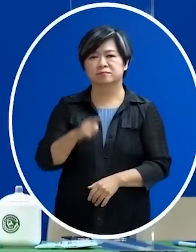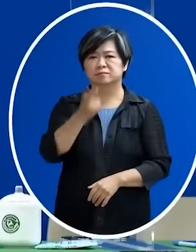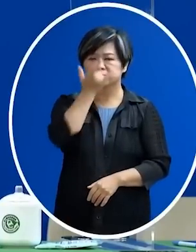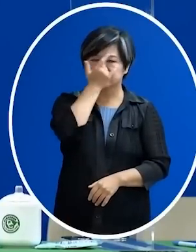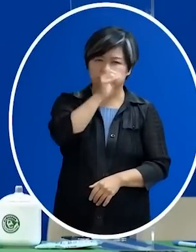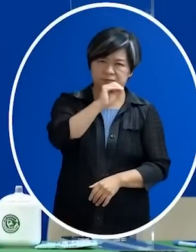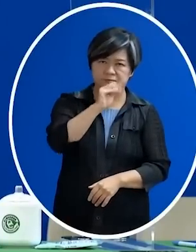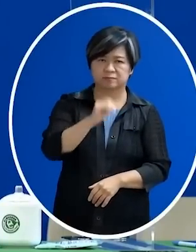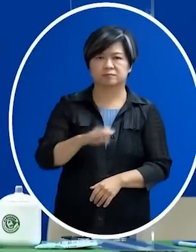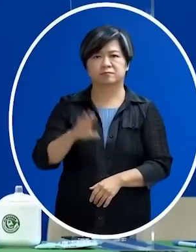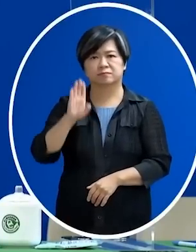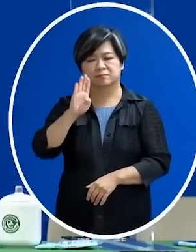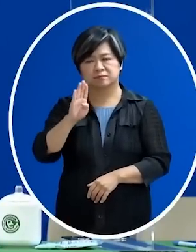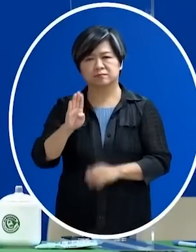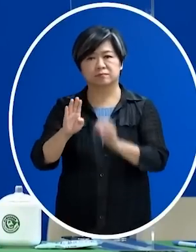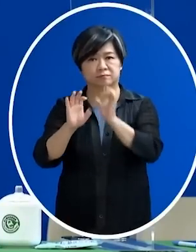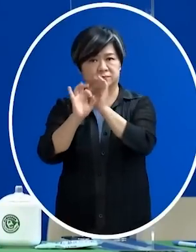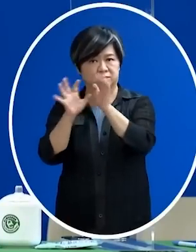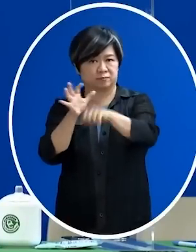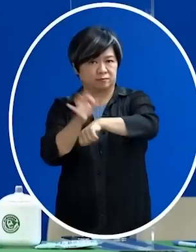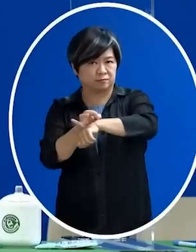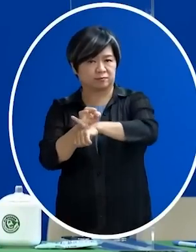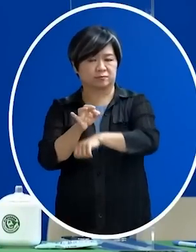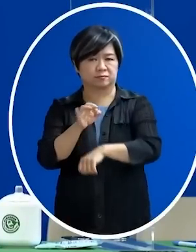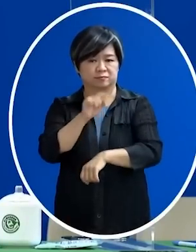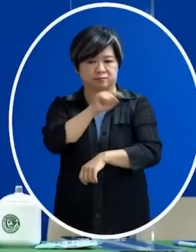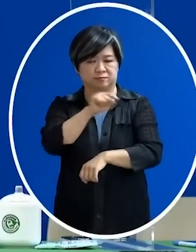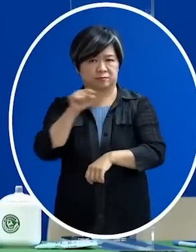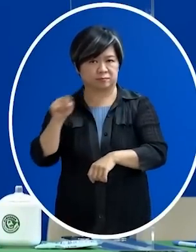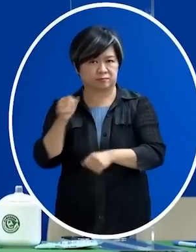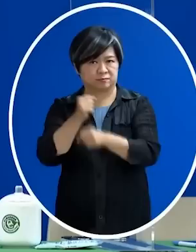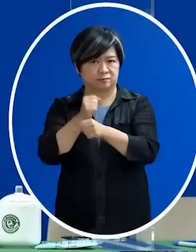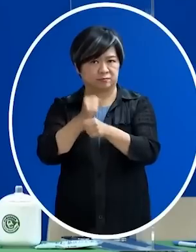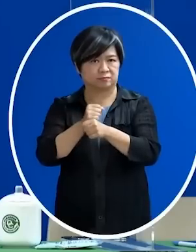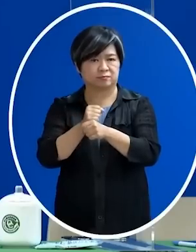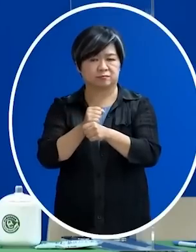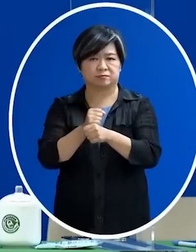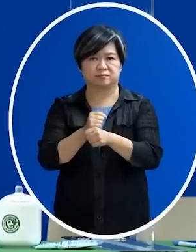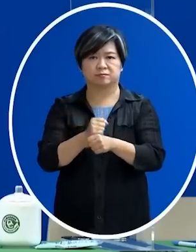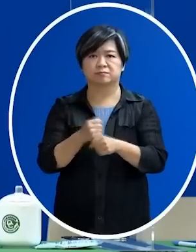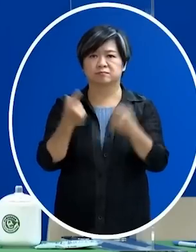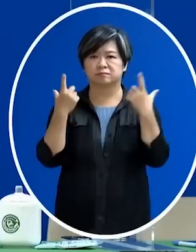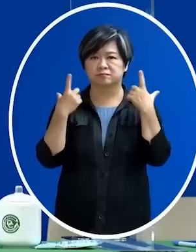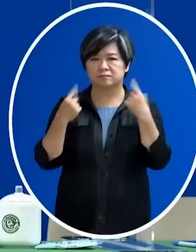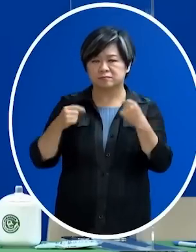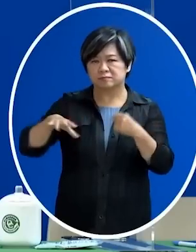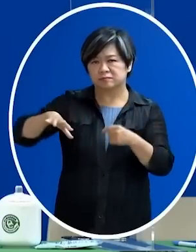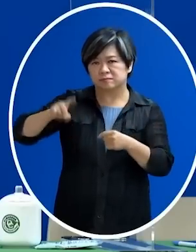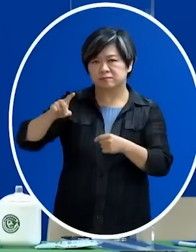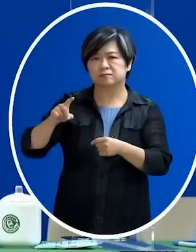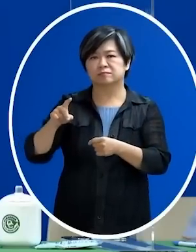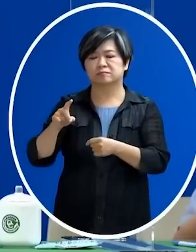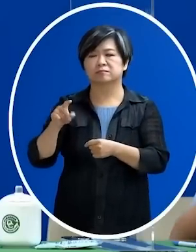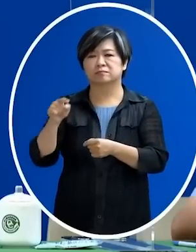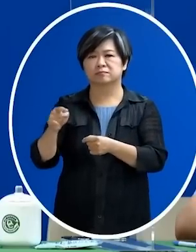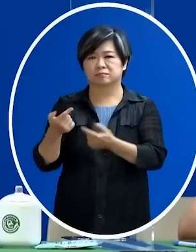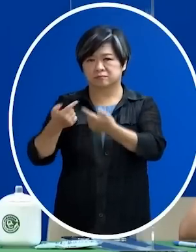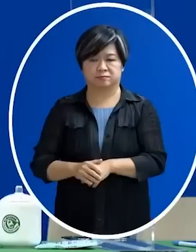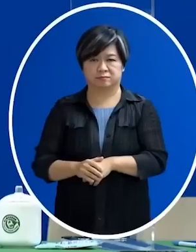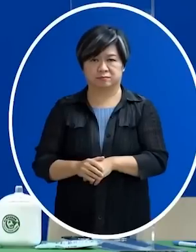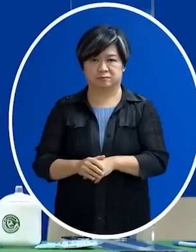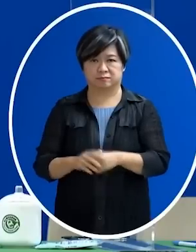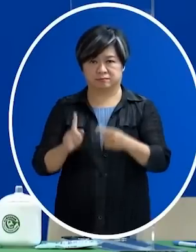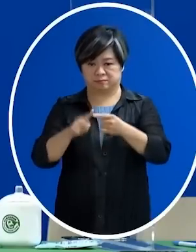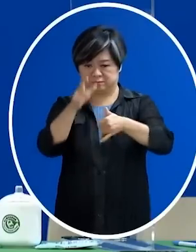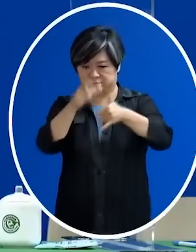者是 BNT 辉瑞这两个的产品呢，它都是原型株加上 BA.1。这两个加起来，